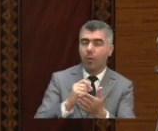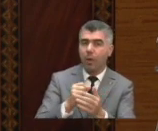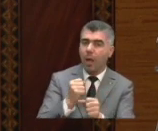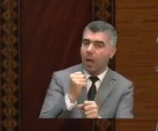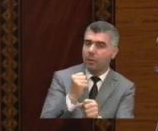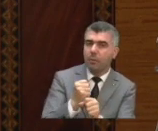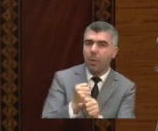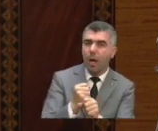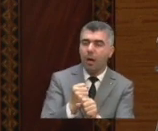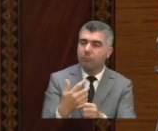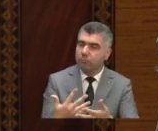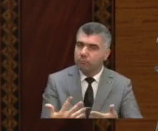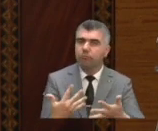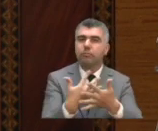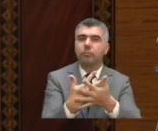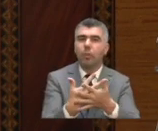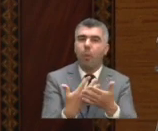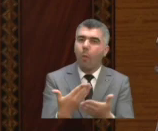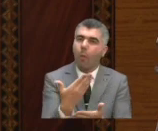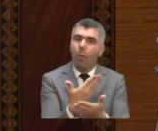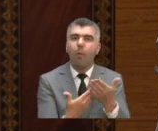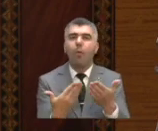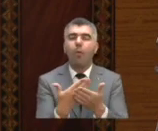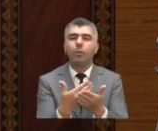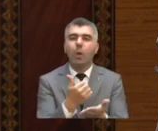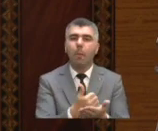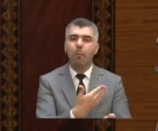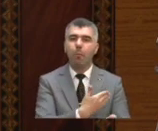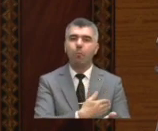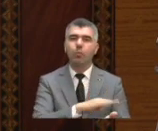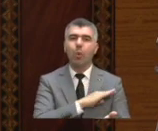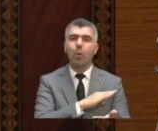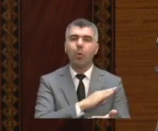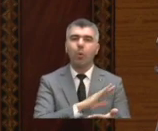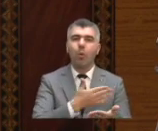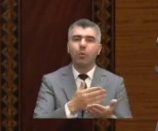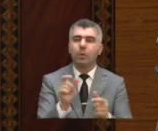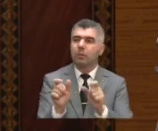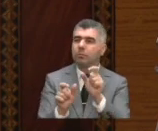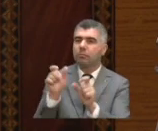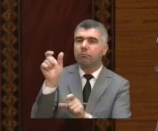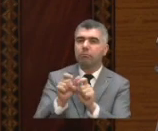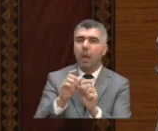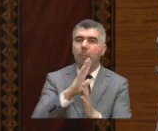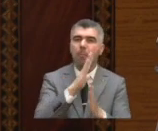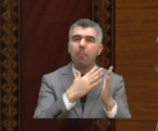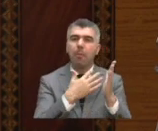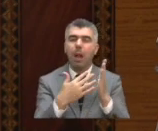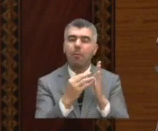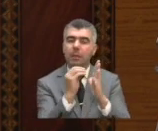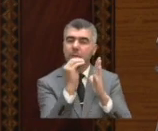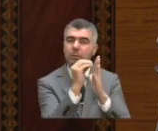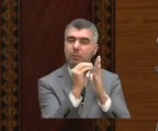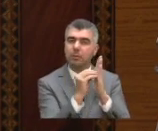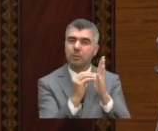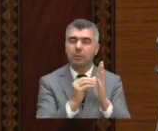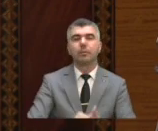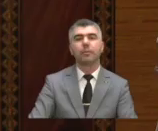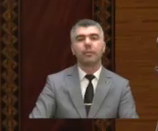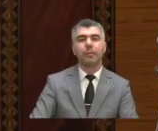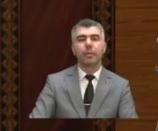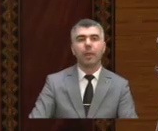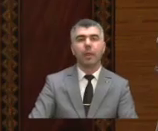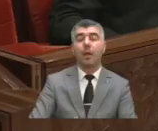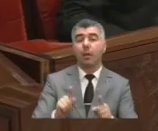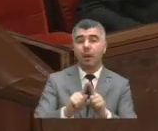اطار تعاقدي يحدد مسؤوليات كافه المتدخلين في هذا البرنامج وفي هذا الاطار فقد